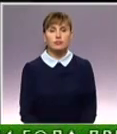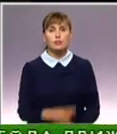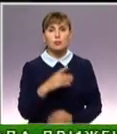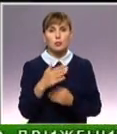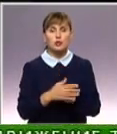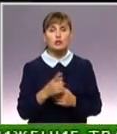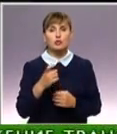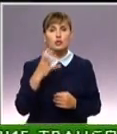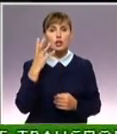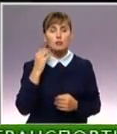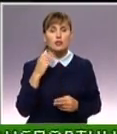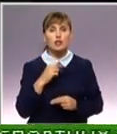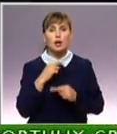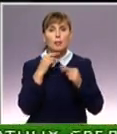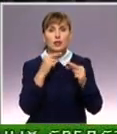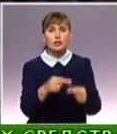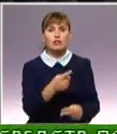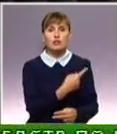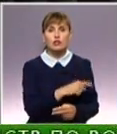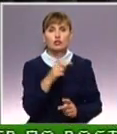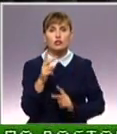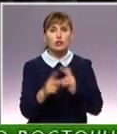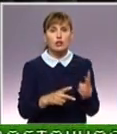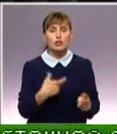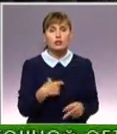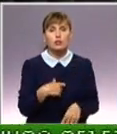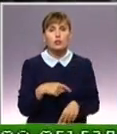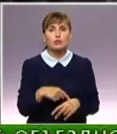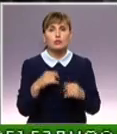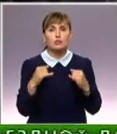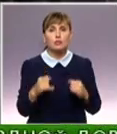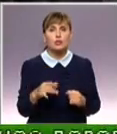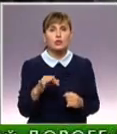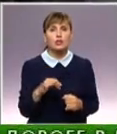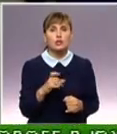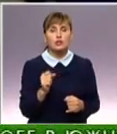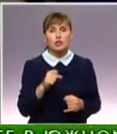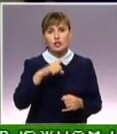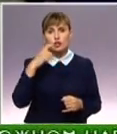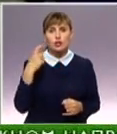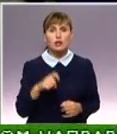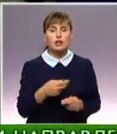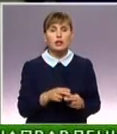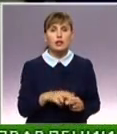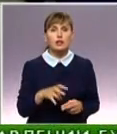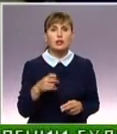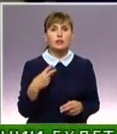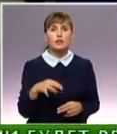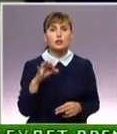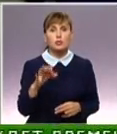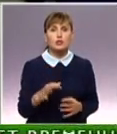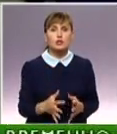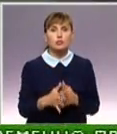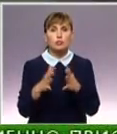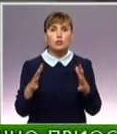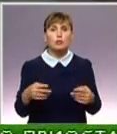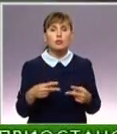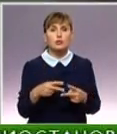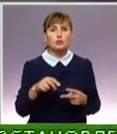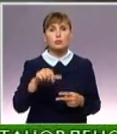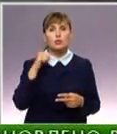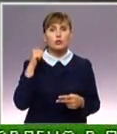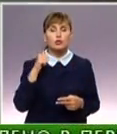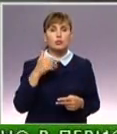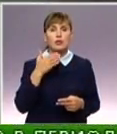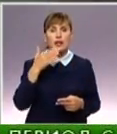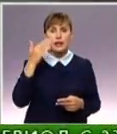Почти сотни алматинцев обратились к врачам с жалобой на плохое самочувствие из-за устойчивой жары. Это на 20% больше по сравнению с прошлым